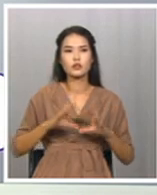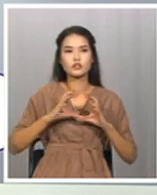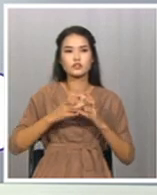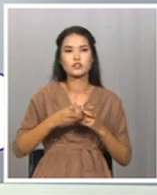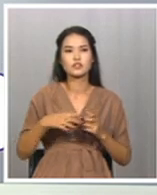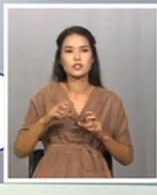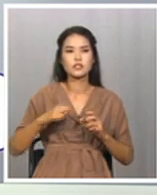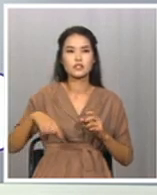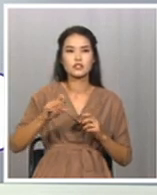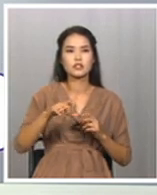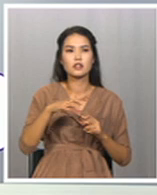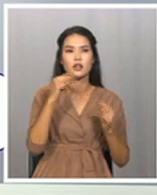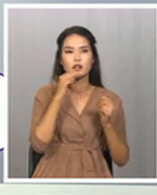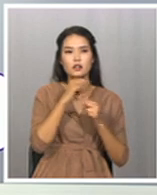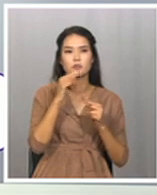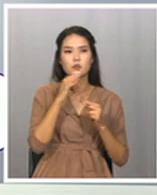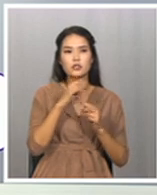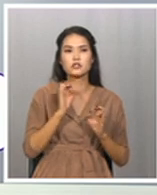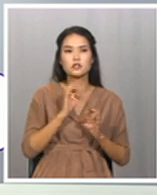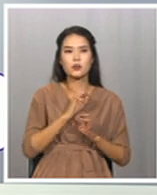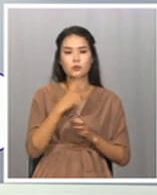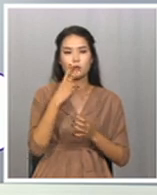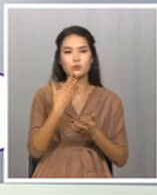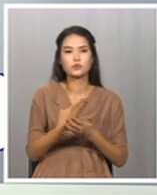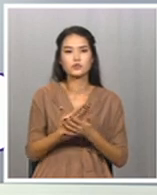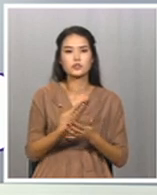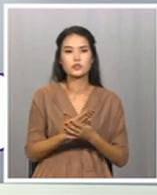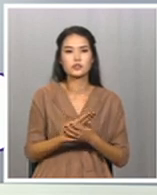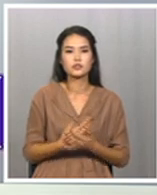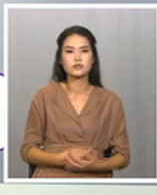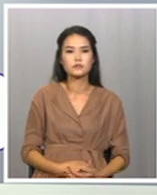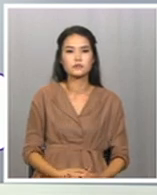жүзі елдерінің экономикалық даму көрсеткіштері.